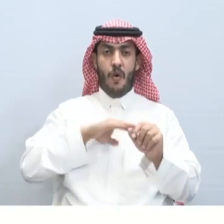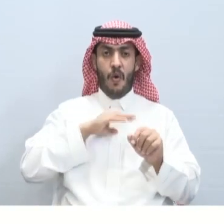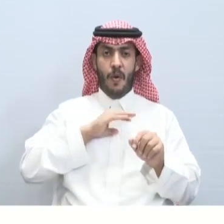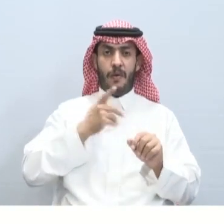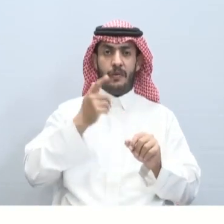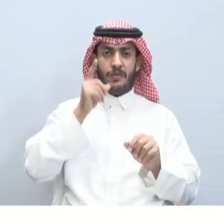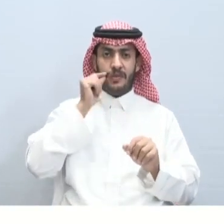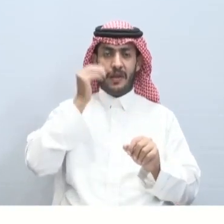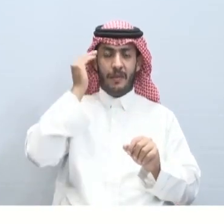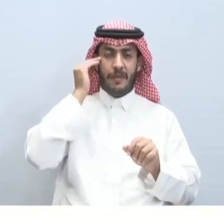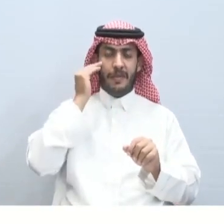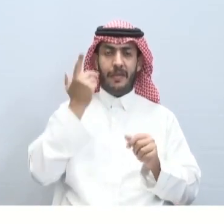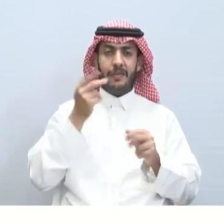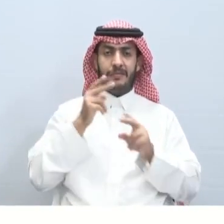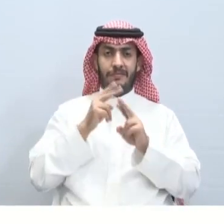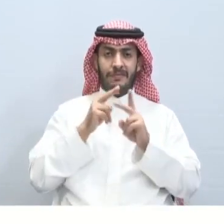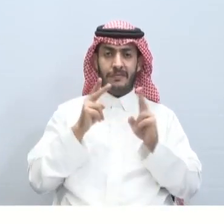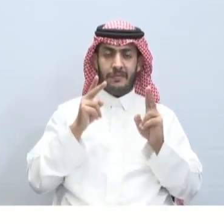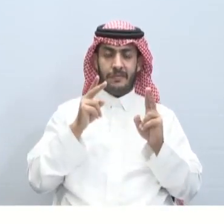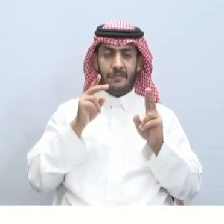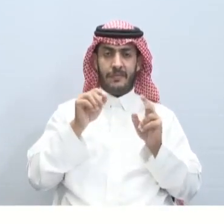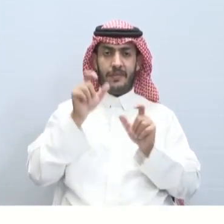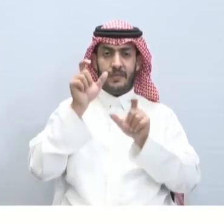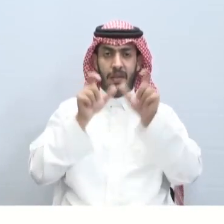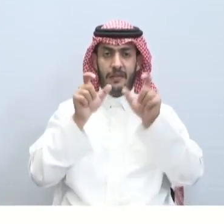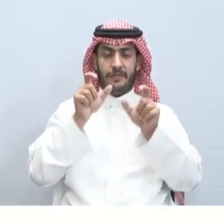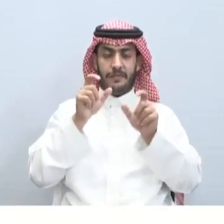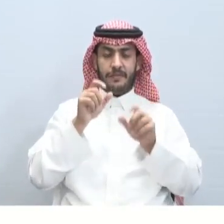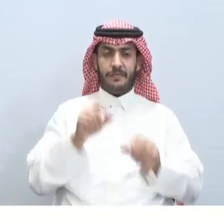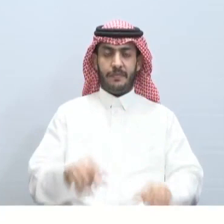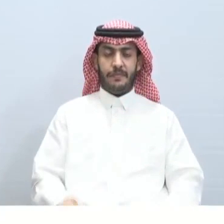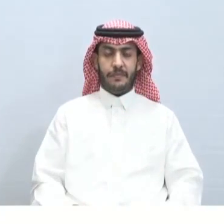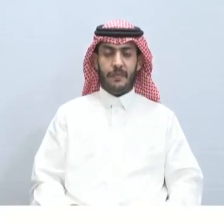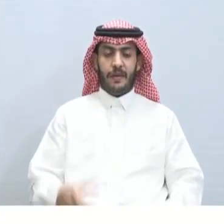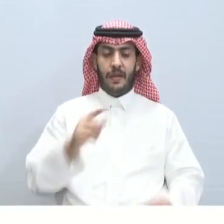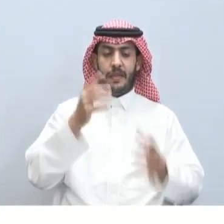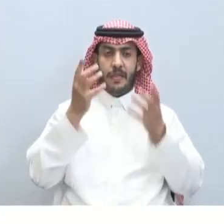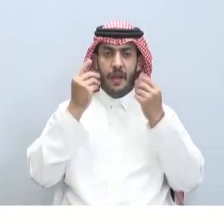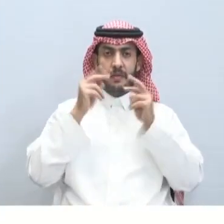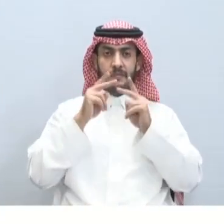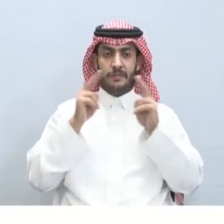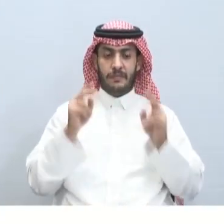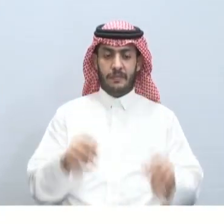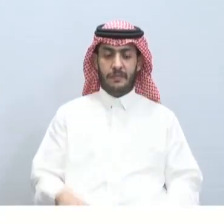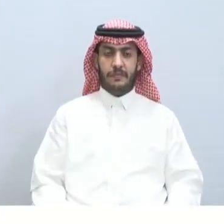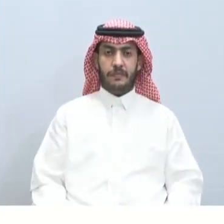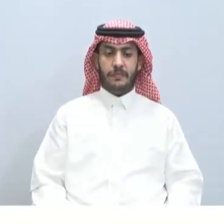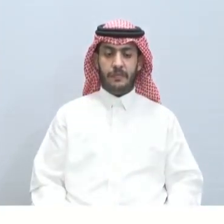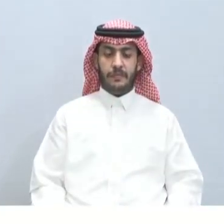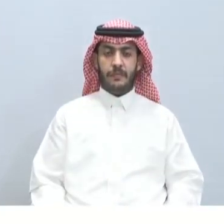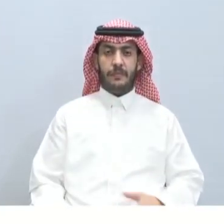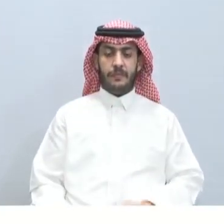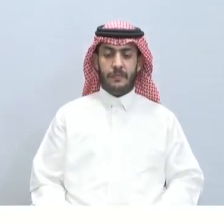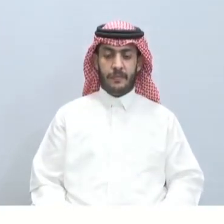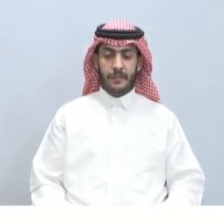الجنس على امور متعلقه في خصائص الفرد كما ذكرنا مثلا ايضا التعلم وغيرها وبالتالي يكون